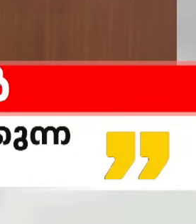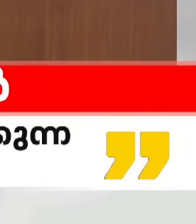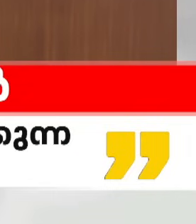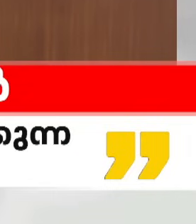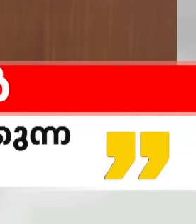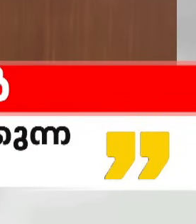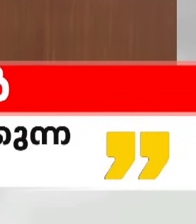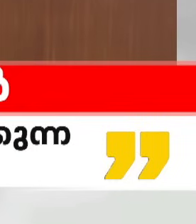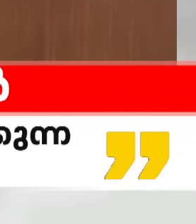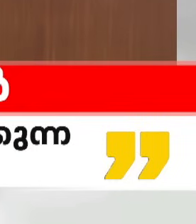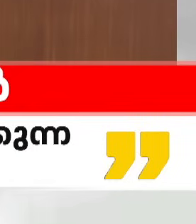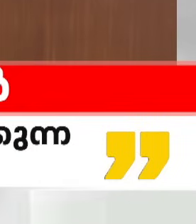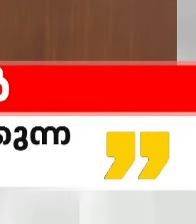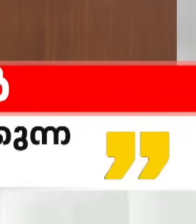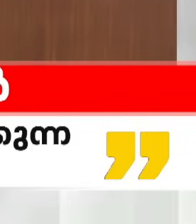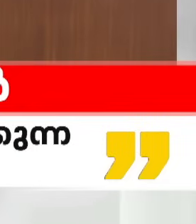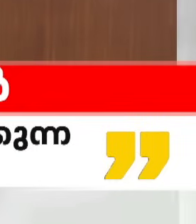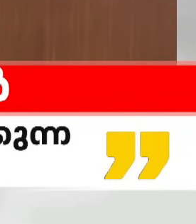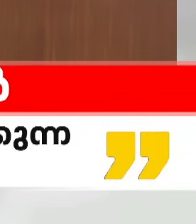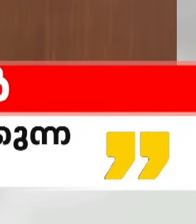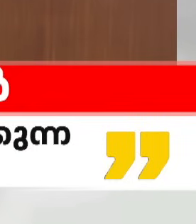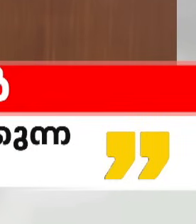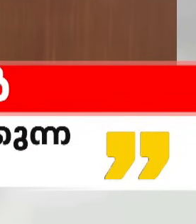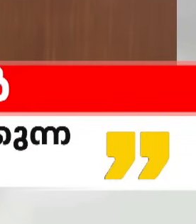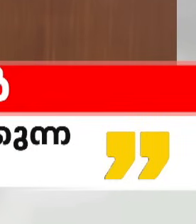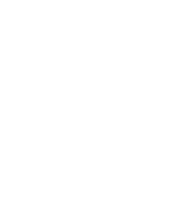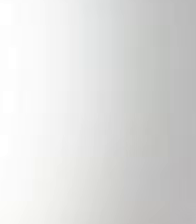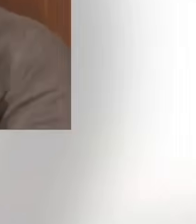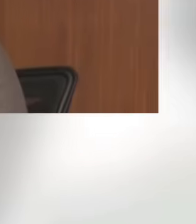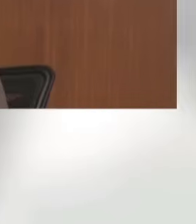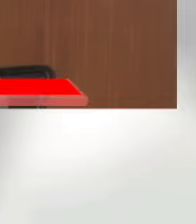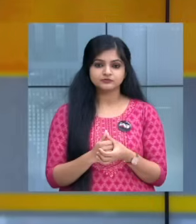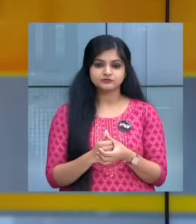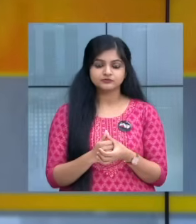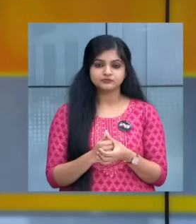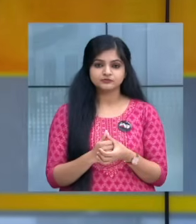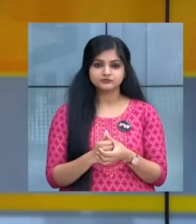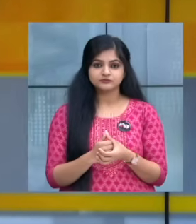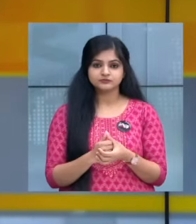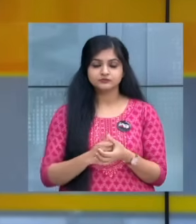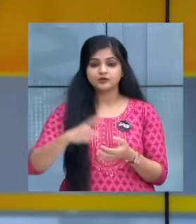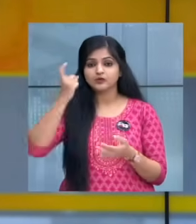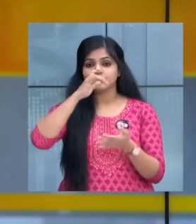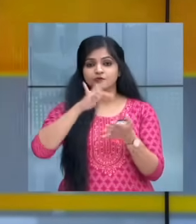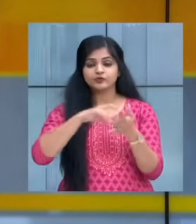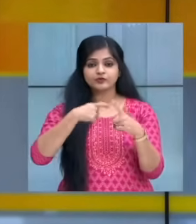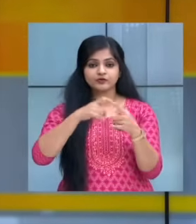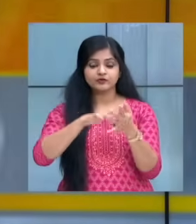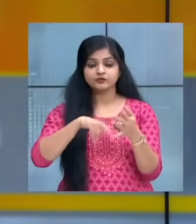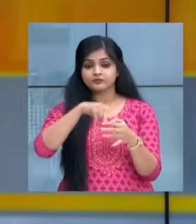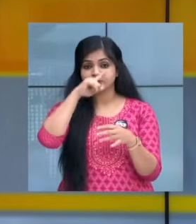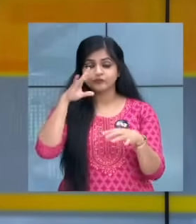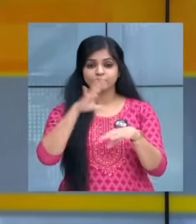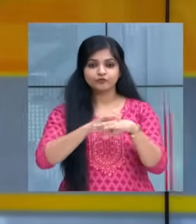CPM-ന്റെ ബോംബ് നിർമ്മാണ ഫാക്ടറി ആയിട്ടാണോ പ്രവർത്തിച്ചുകൊണ്ടിരിക്കുന്നത് എന്ന് വ്യക്തമാക്കണം. കോഴിക്കോട് കക്കോടിയിൽ വൻ